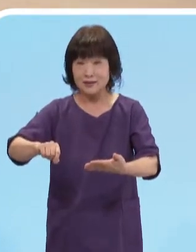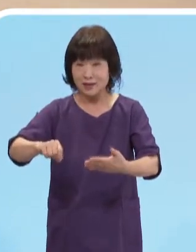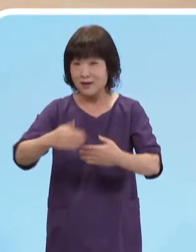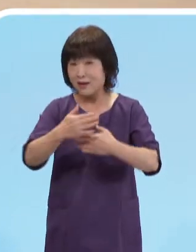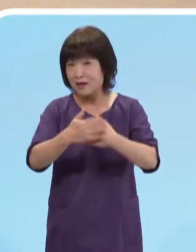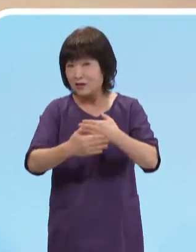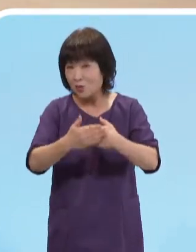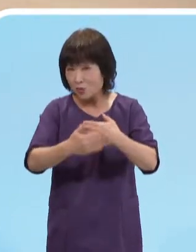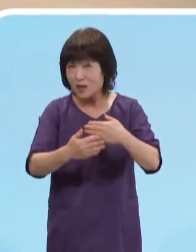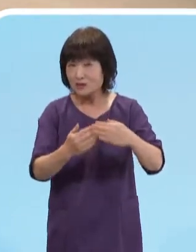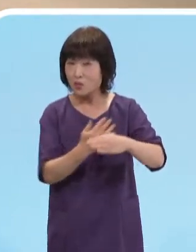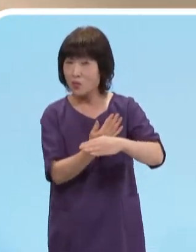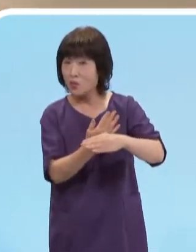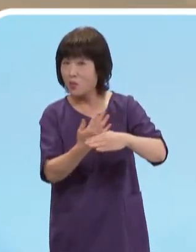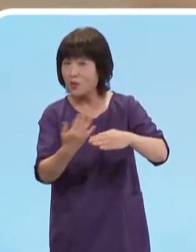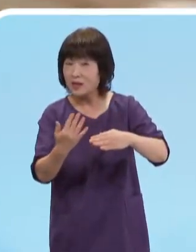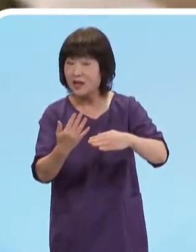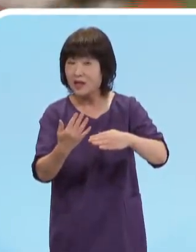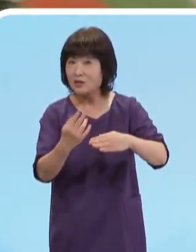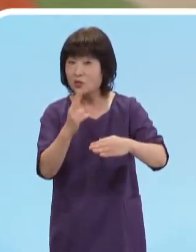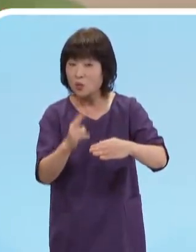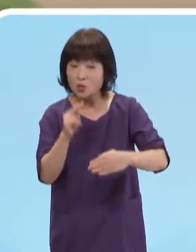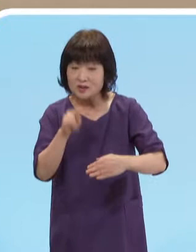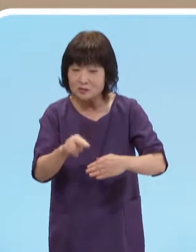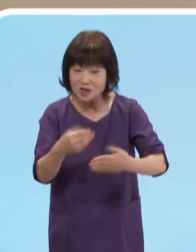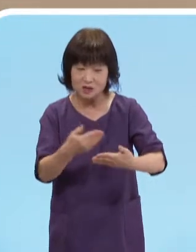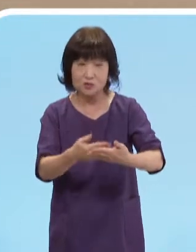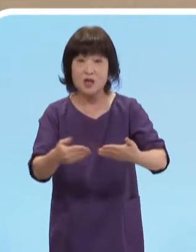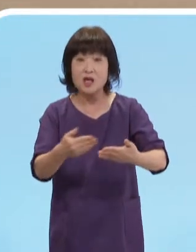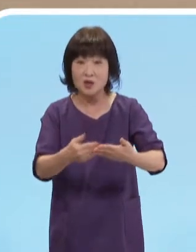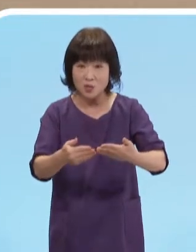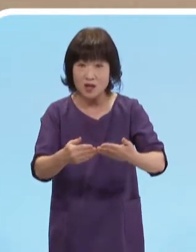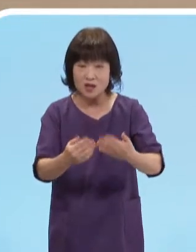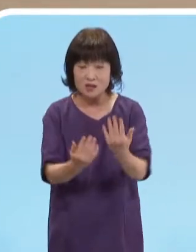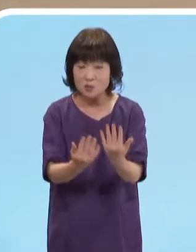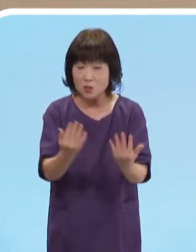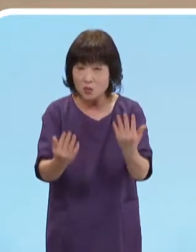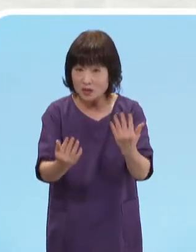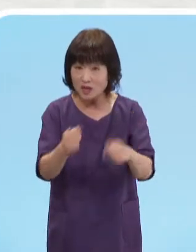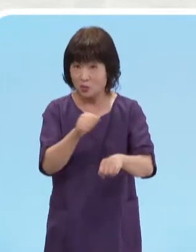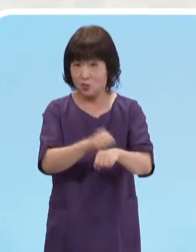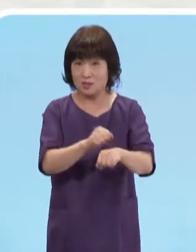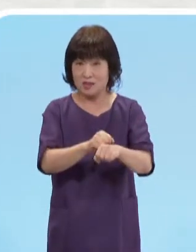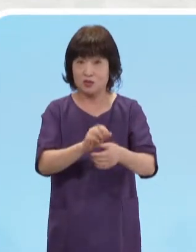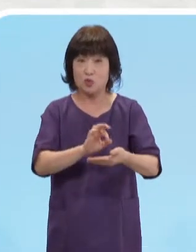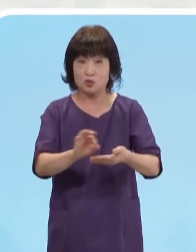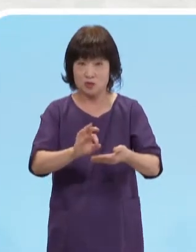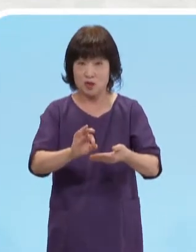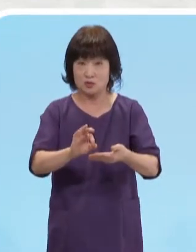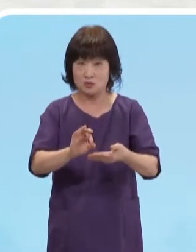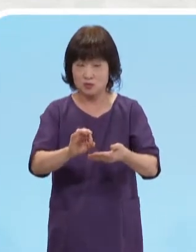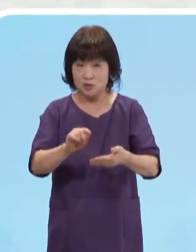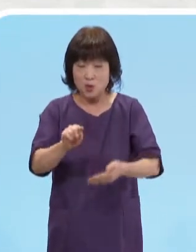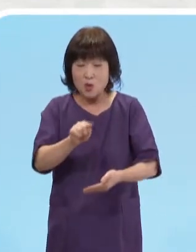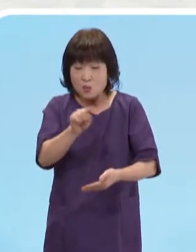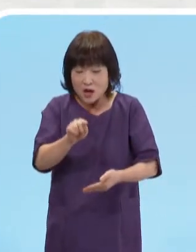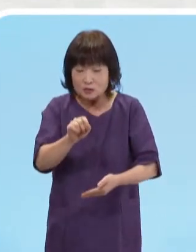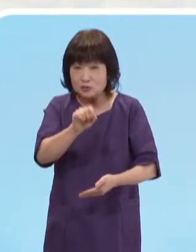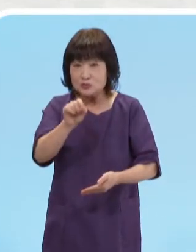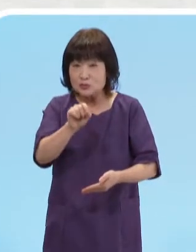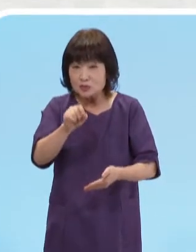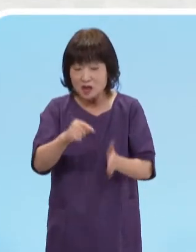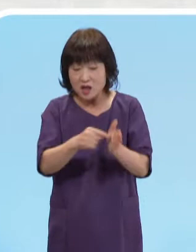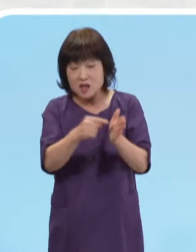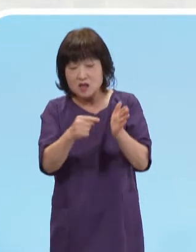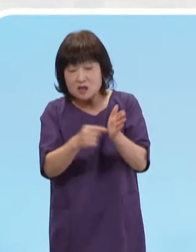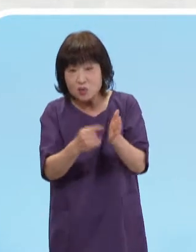がその毛並みのように見えたものはその毛並みのあるものを使ったり、こう丸く塗ってるものがこう、